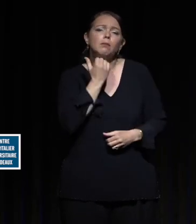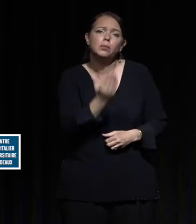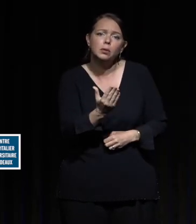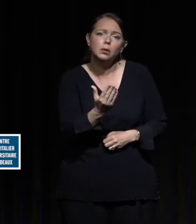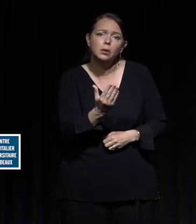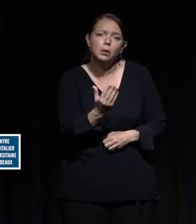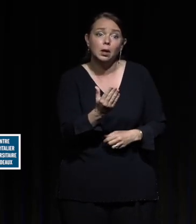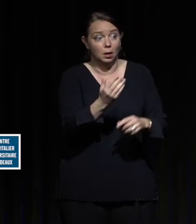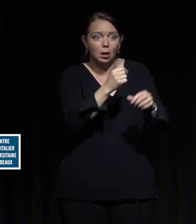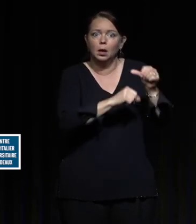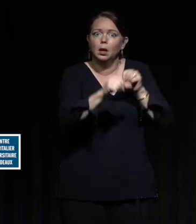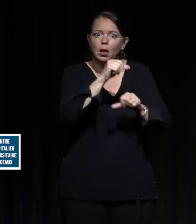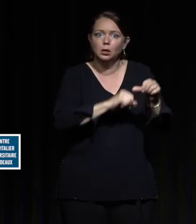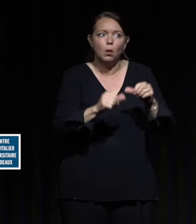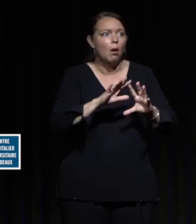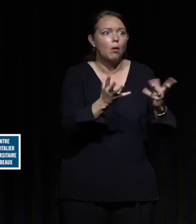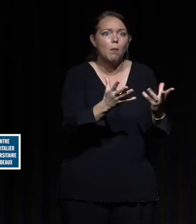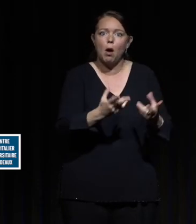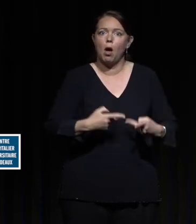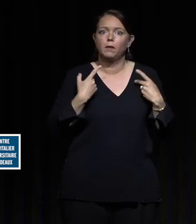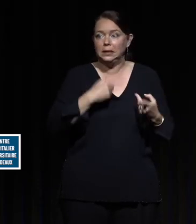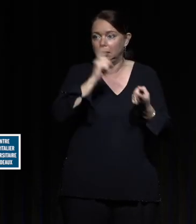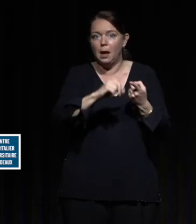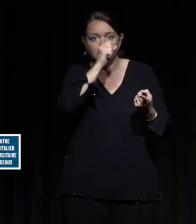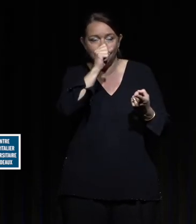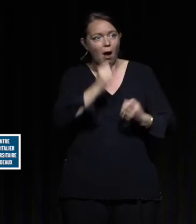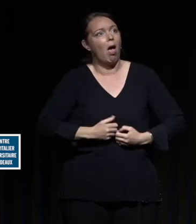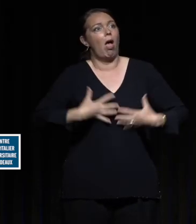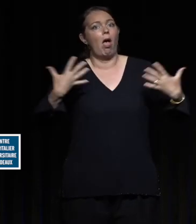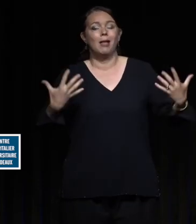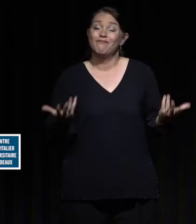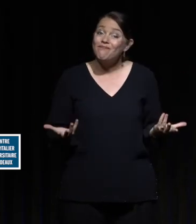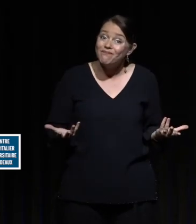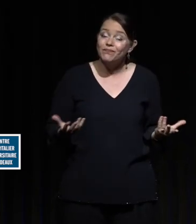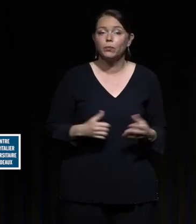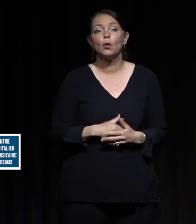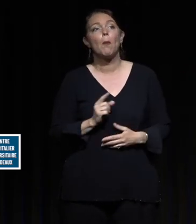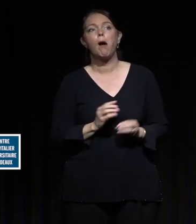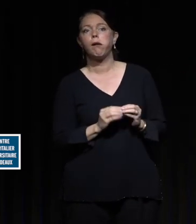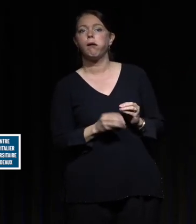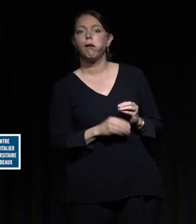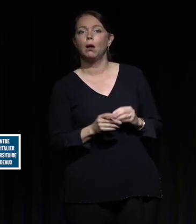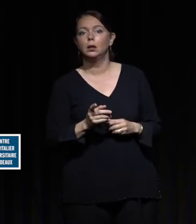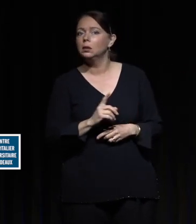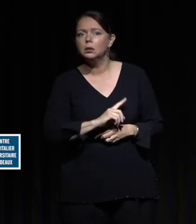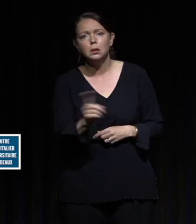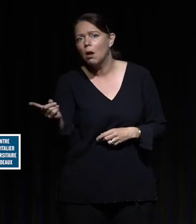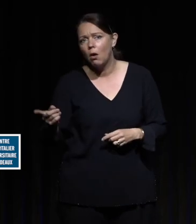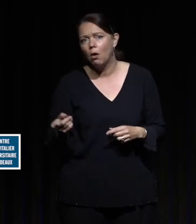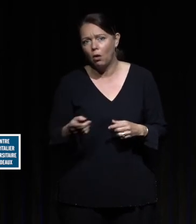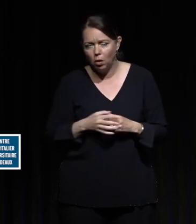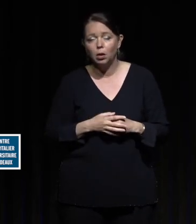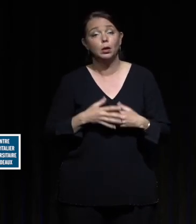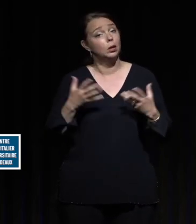à avoir une vie forcément épanouie au niveau sexuel? Et donc, c'est quelque chose qu'on ne doit pas passer sous silence.